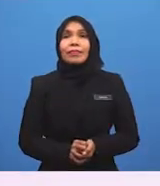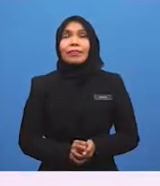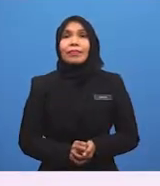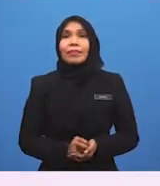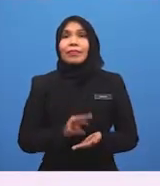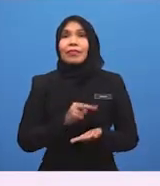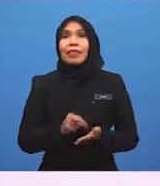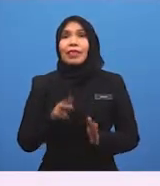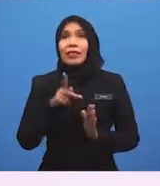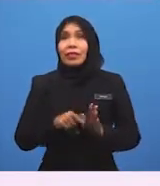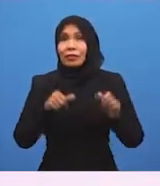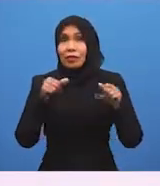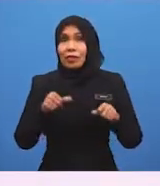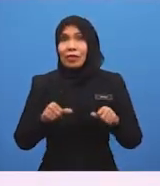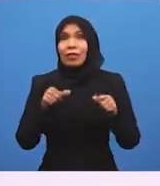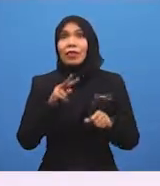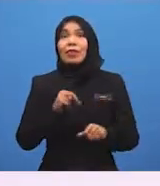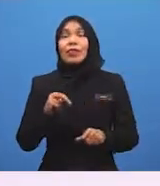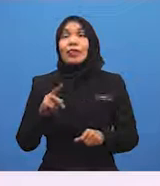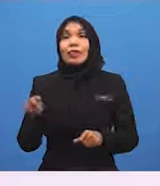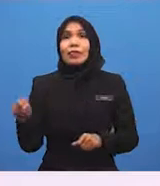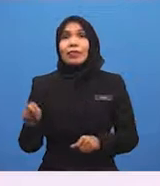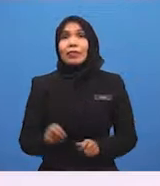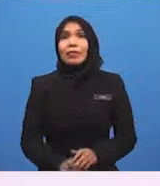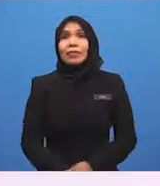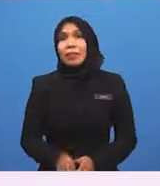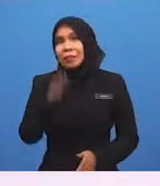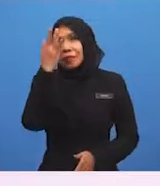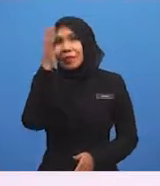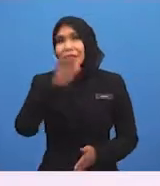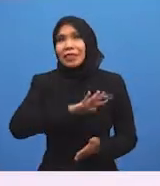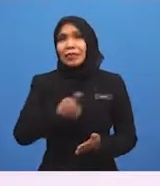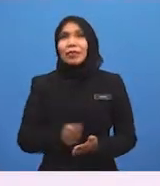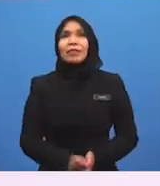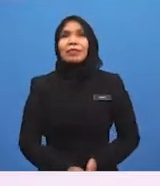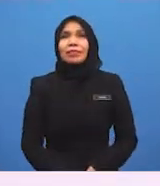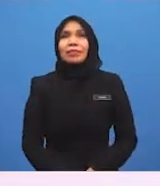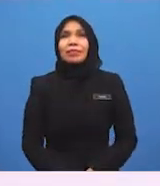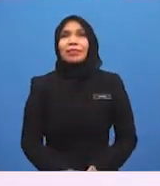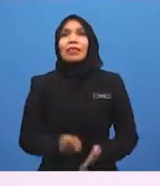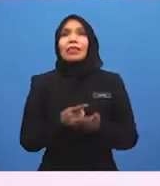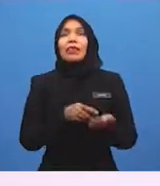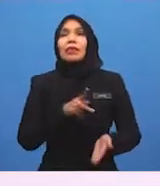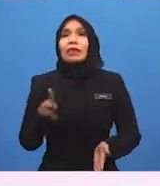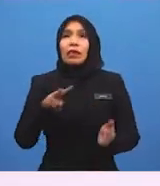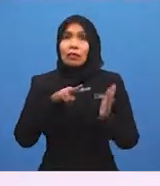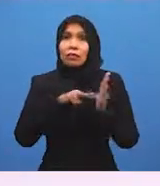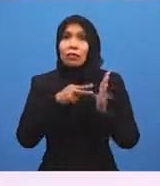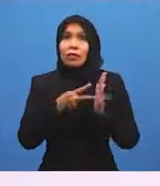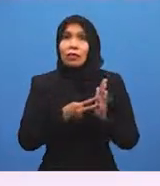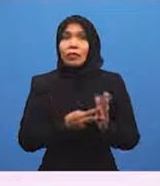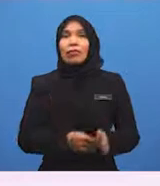Ya, nilai keadilan. Pandai semua. Baik, murid-murid. Apakah maksud